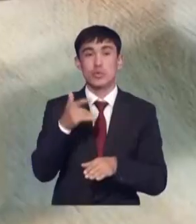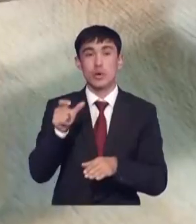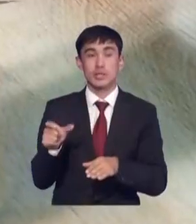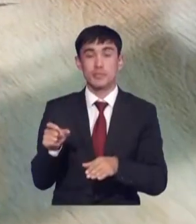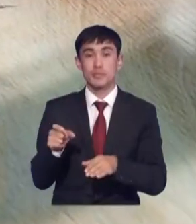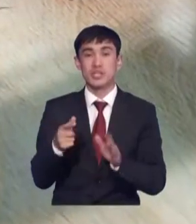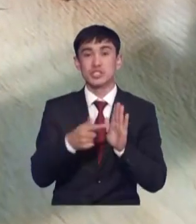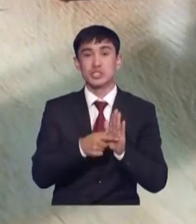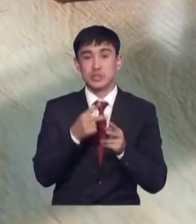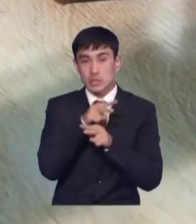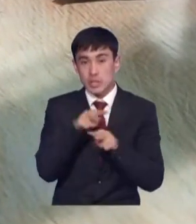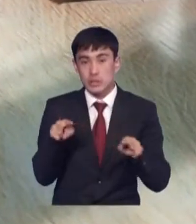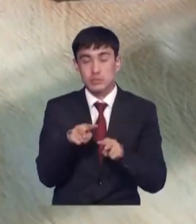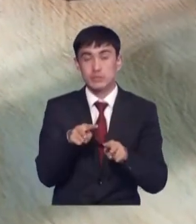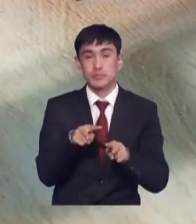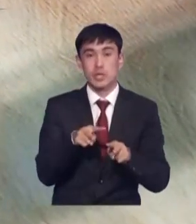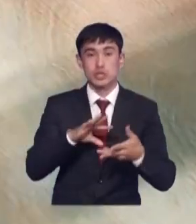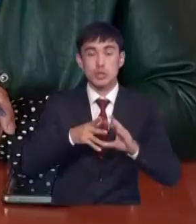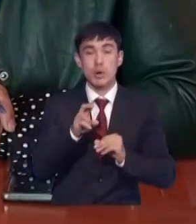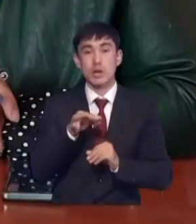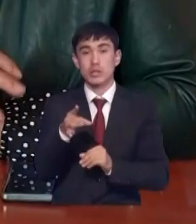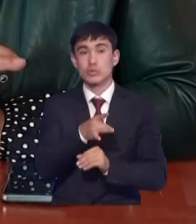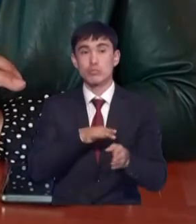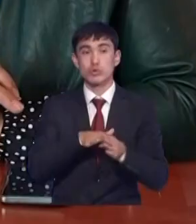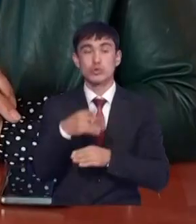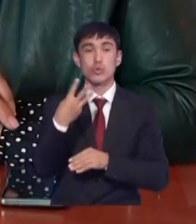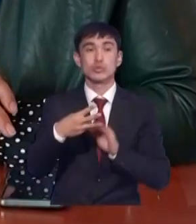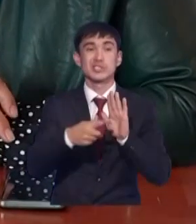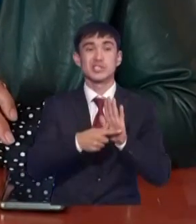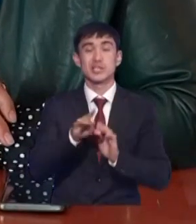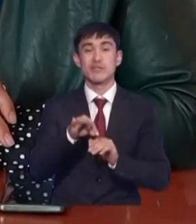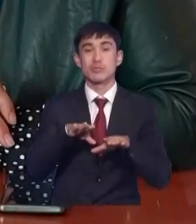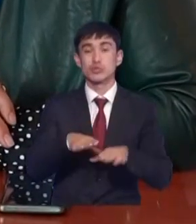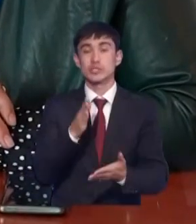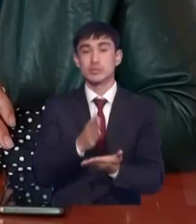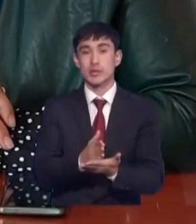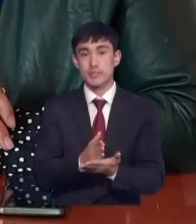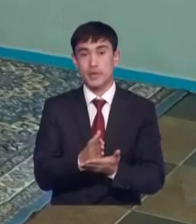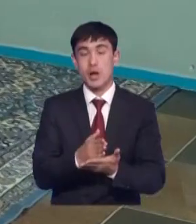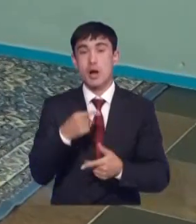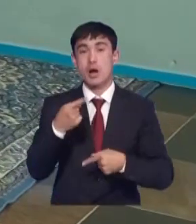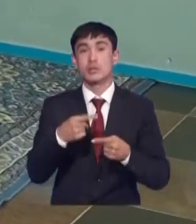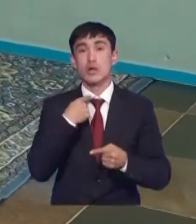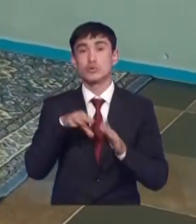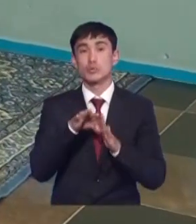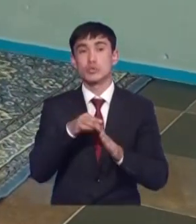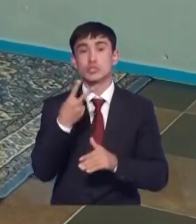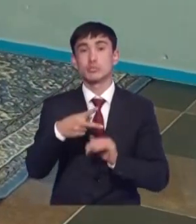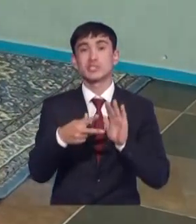бақылаушы жіті қадағалап отыр. Жалпы Қаратал ауданы бойынша 38 референдум учаскесі бар. Ал дауыс берушілер